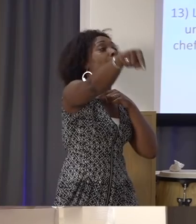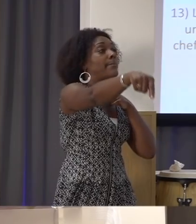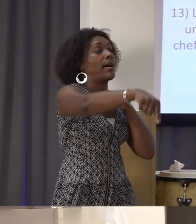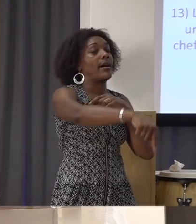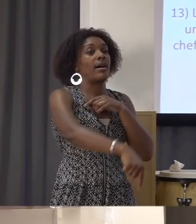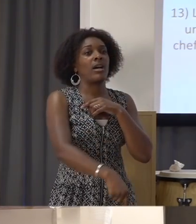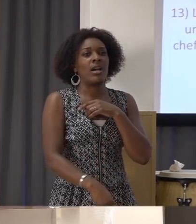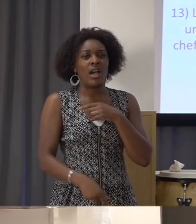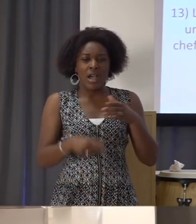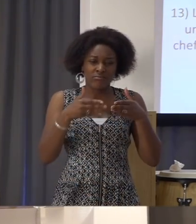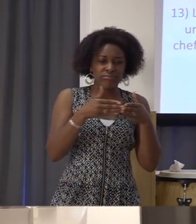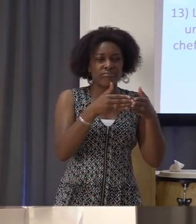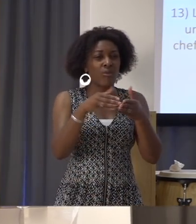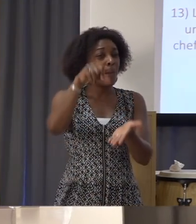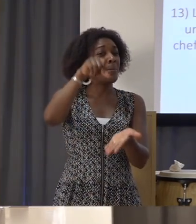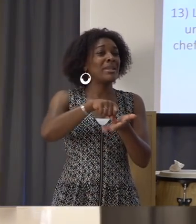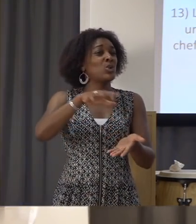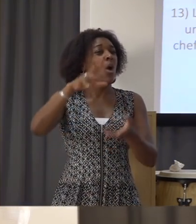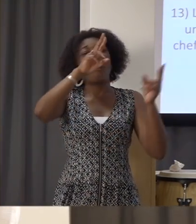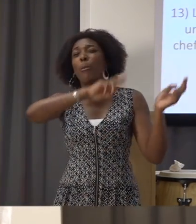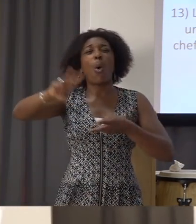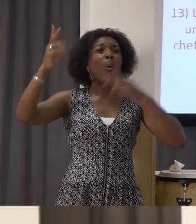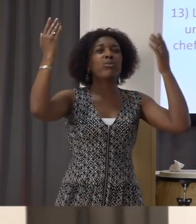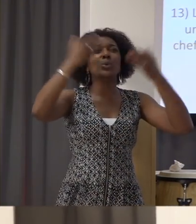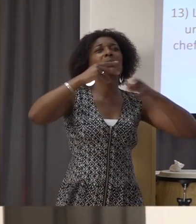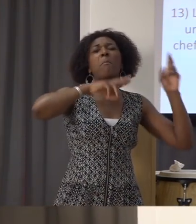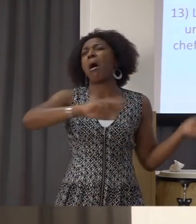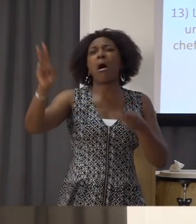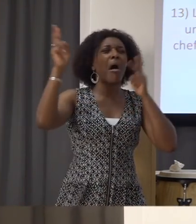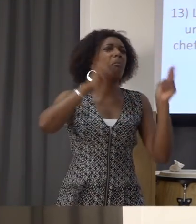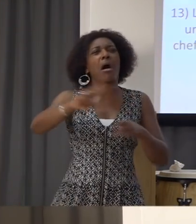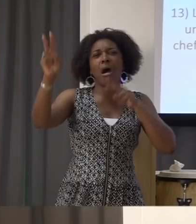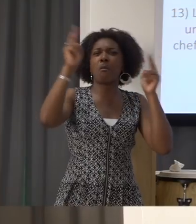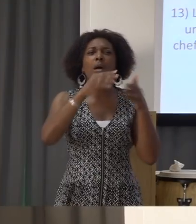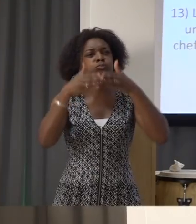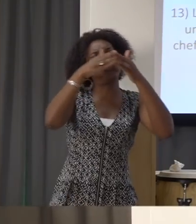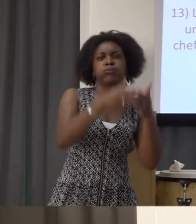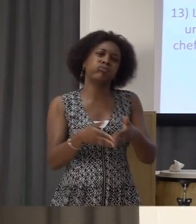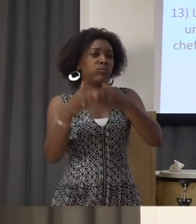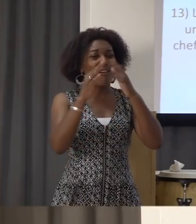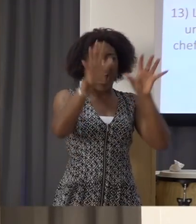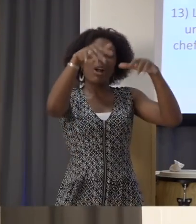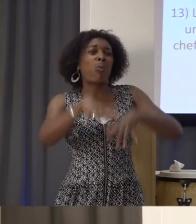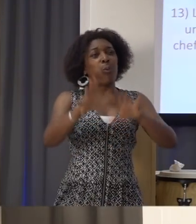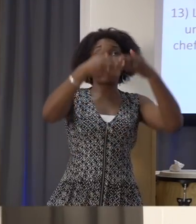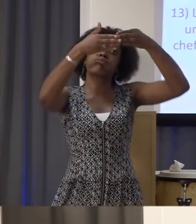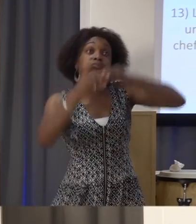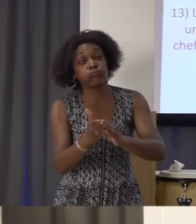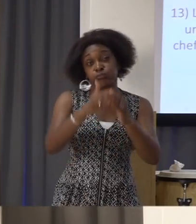En plein milieu de la mer, une tempête s'est déchaînée. Des vagues qui se